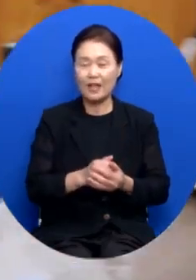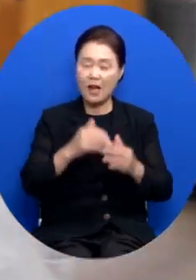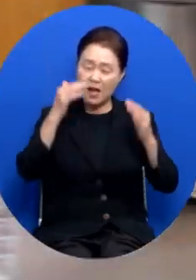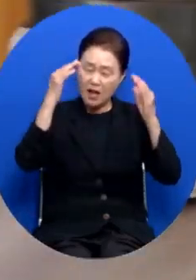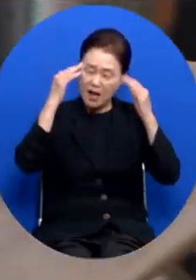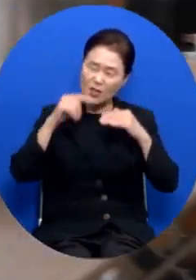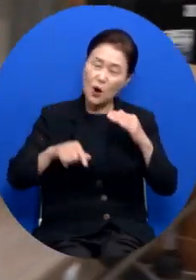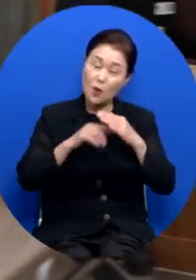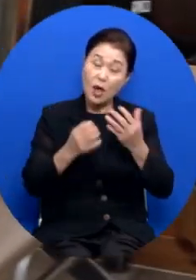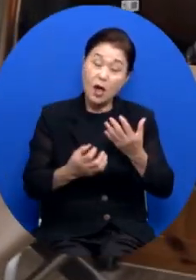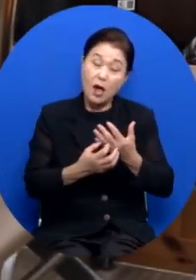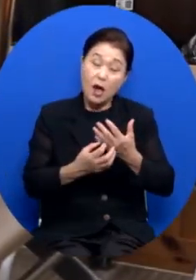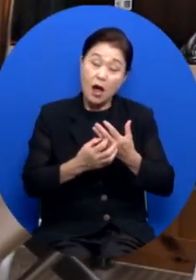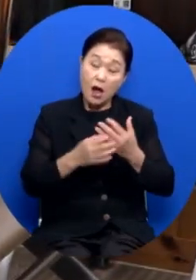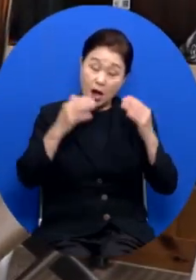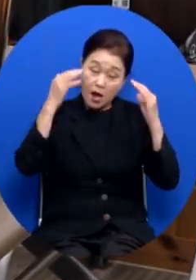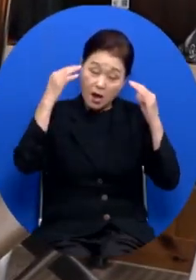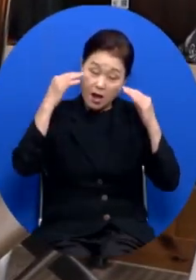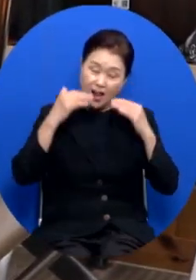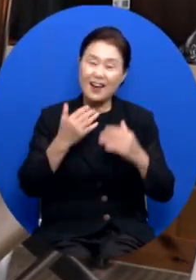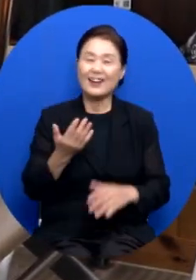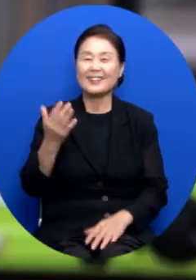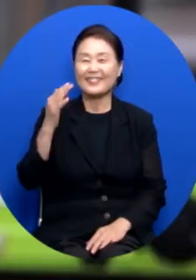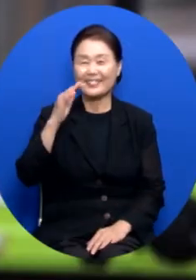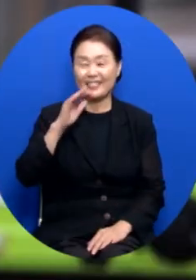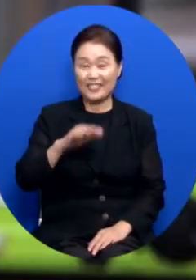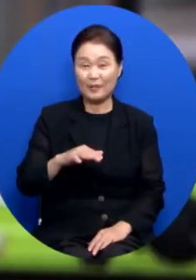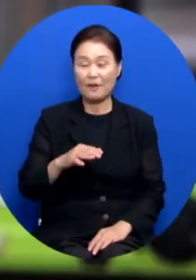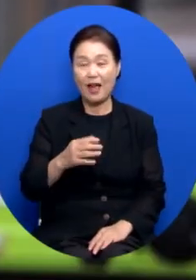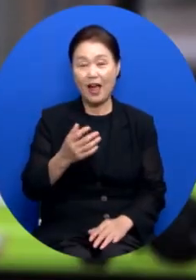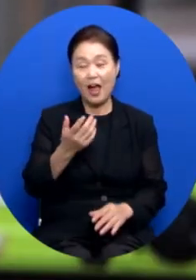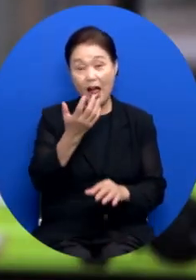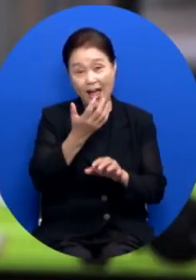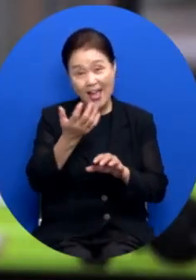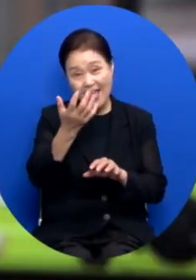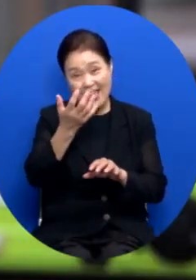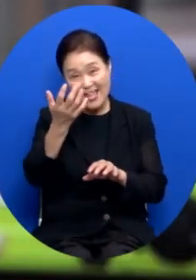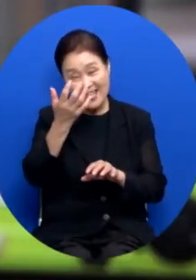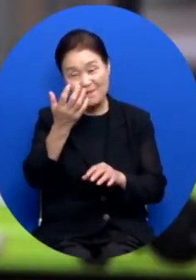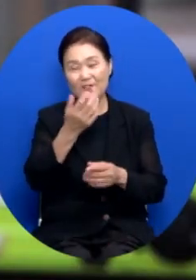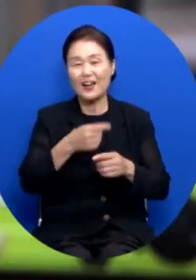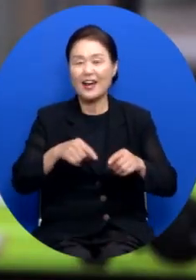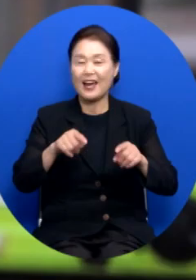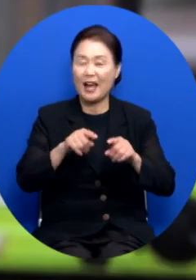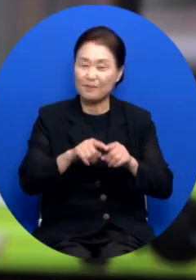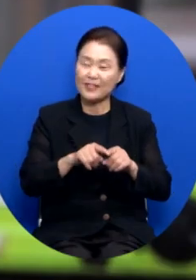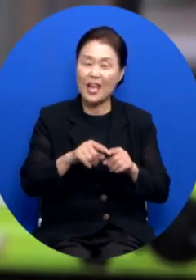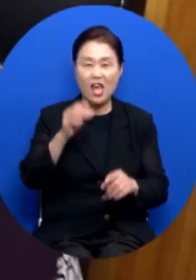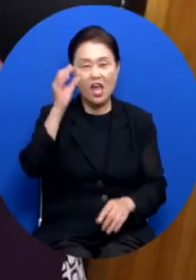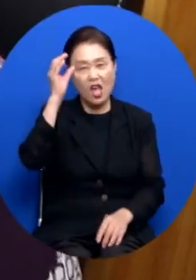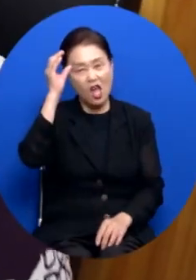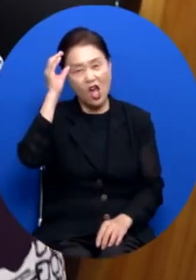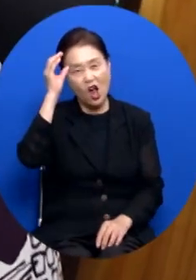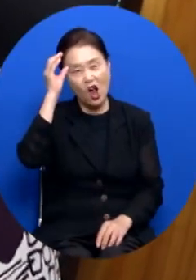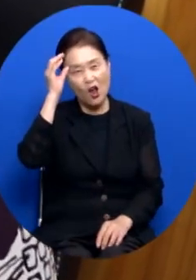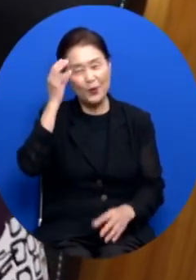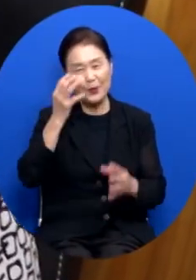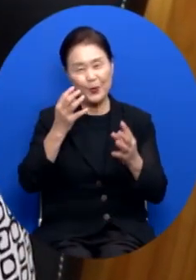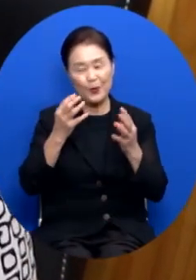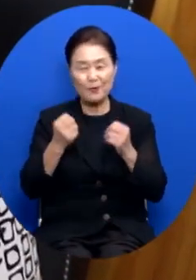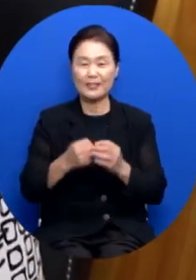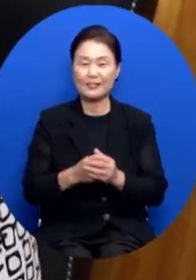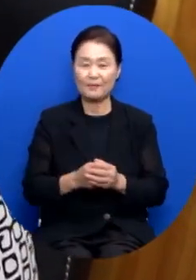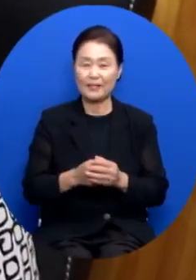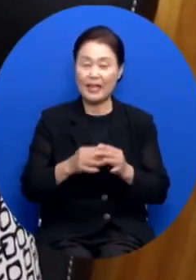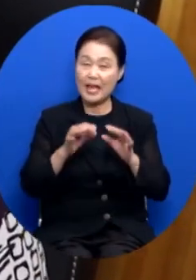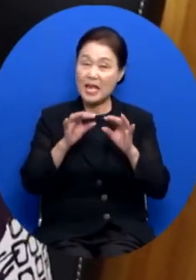속에 찜기의 열기로 몸은 더욱 후끈해졌지만 모락모락 올라오는 김과 함께 기대도 차오릅니다. 밀가루